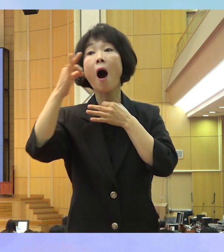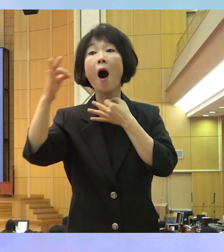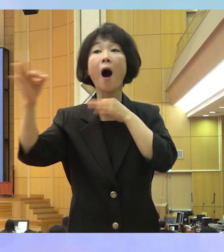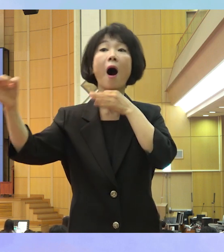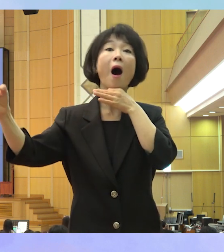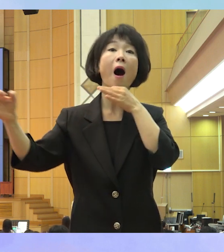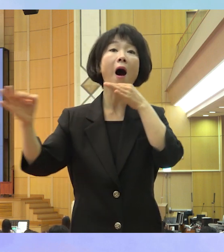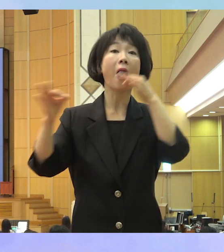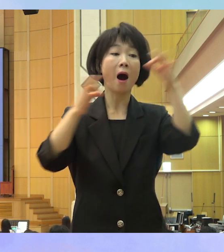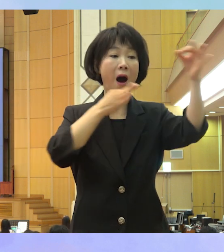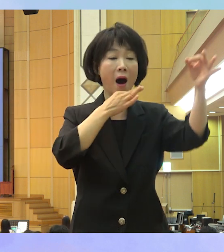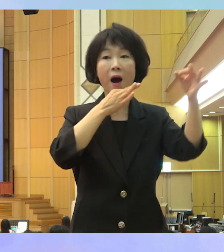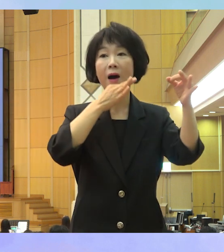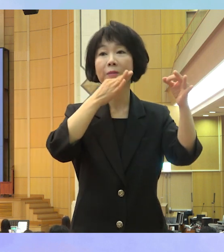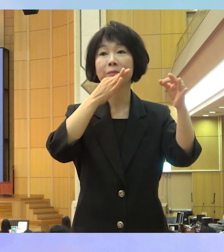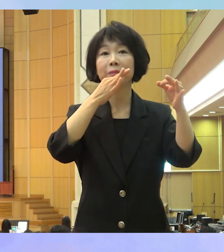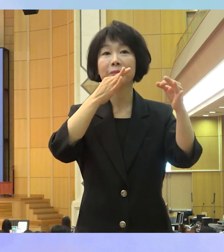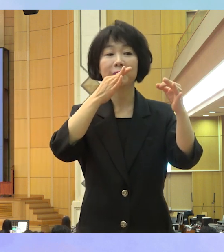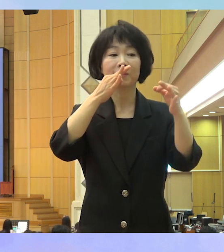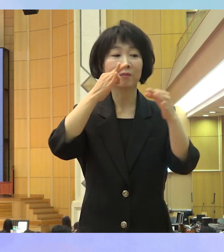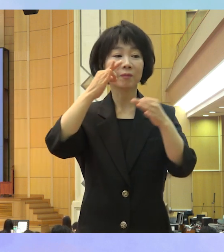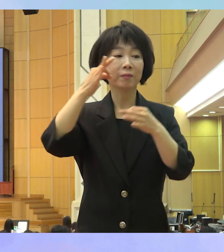부르십니다.